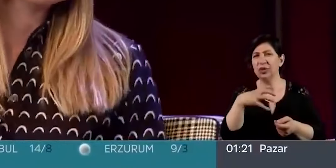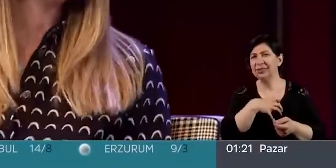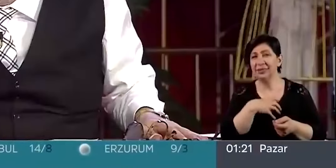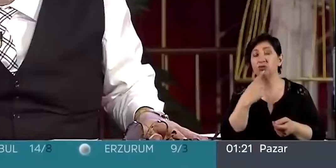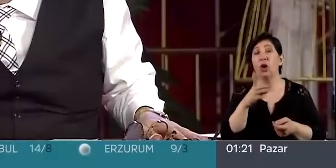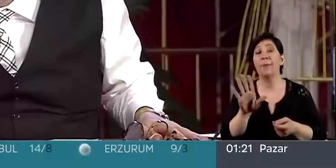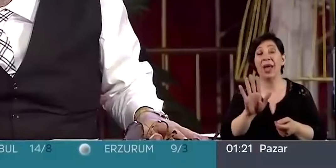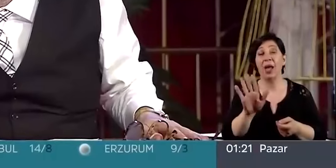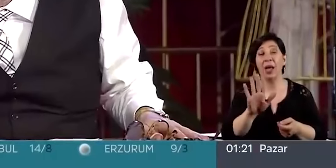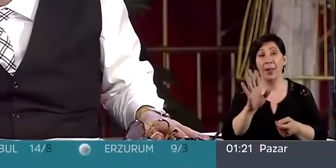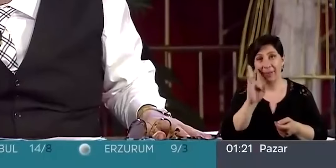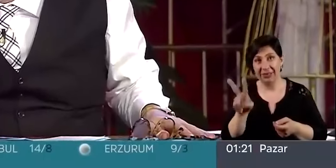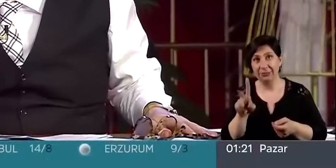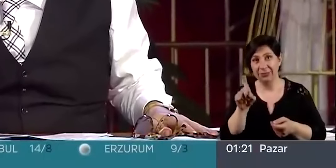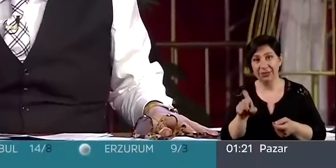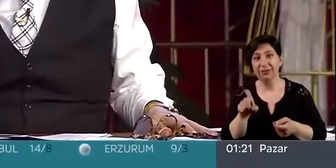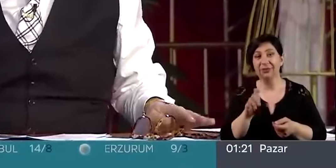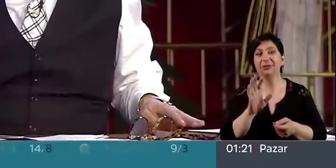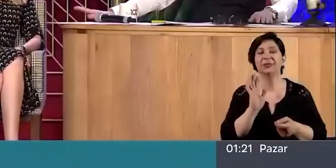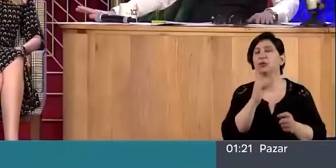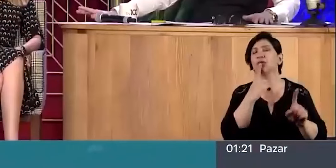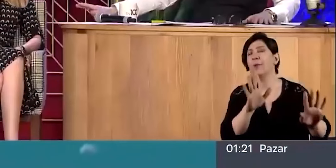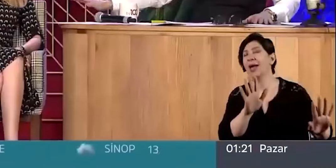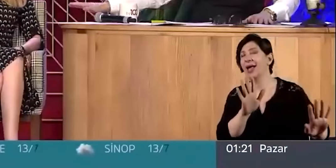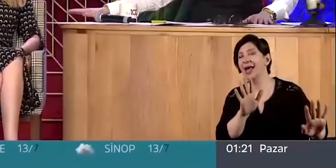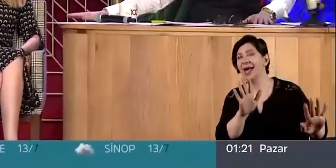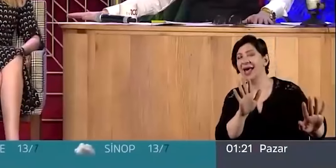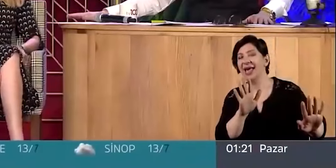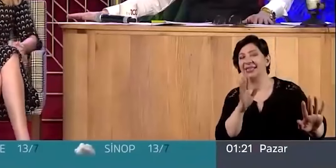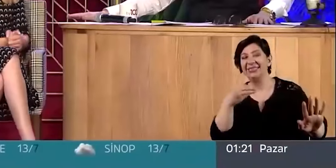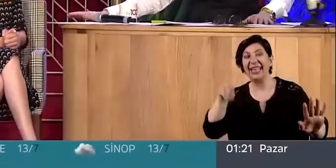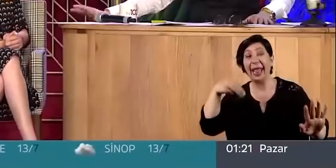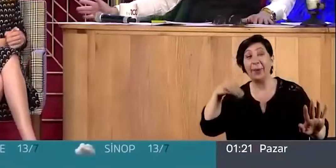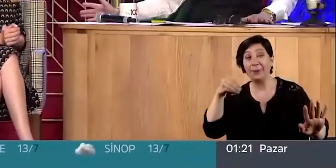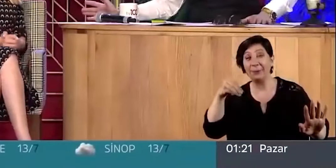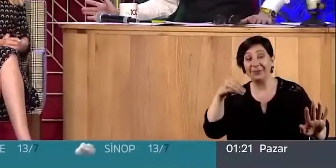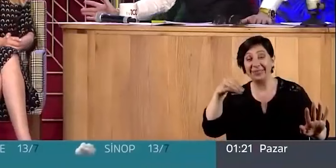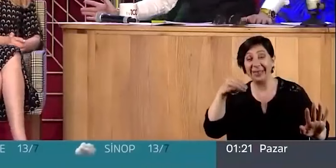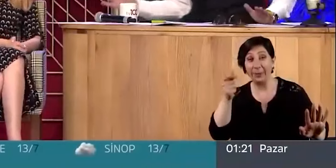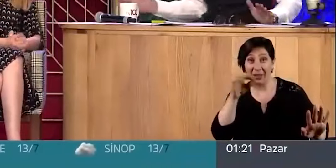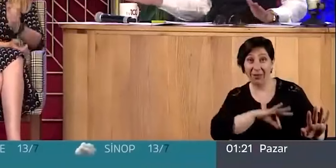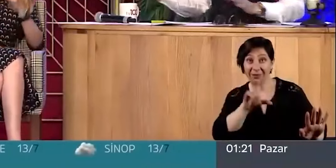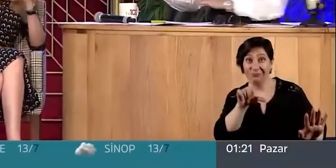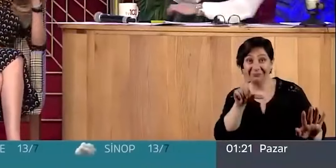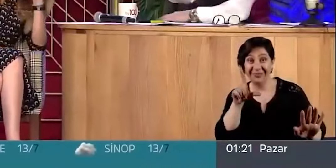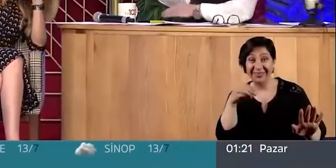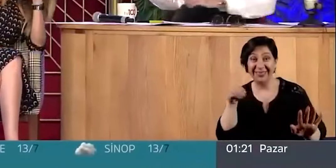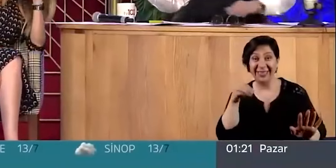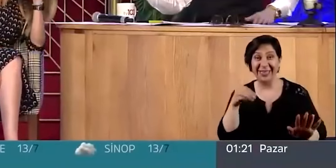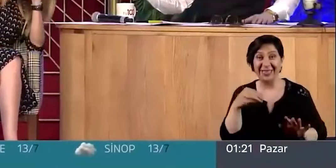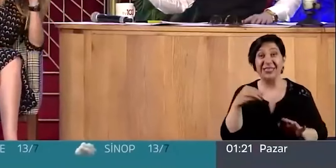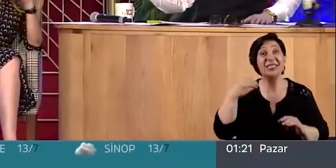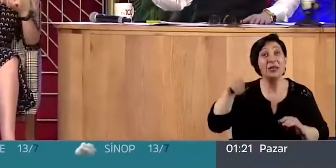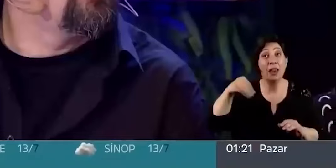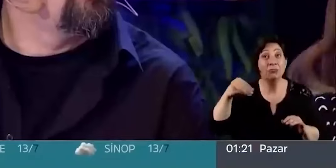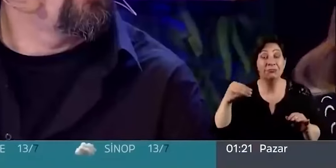23 Haziran'ı söyleme. Tamam. Baktın mı? Baktım. Yapma, söyleme. Satalım. Abi satalım. Ben varım. Satılıyorsa ben varım.